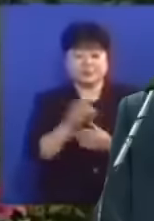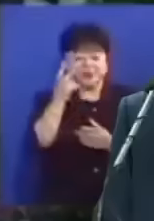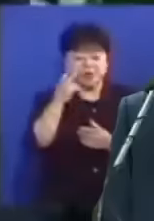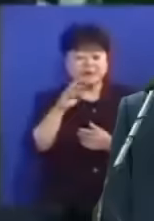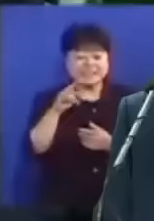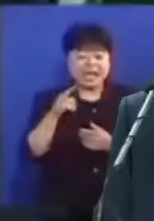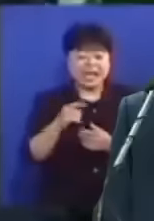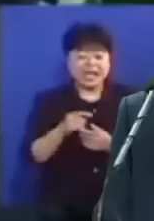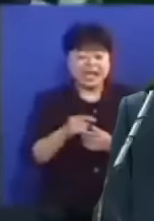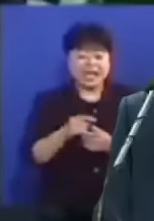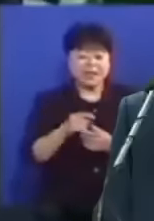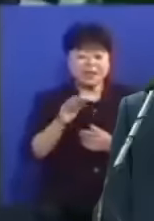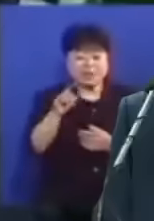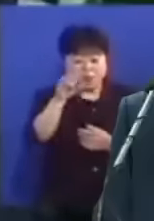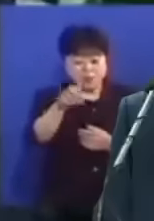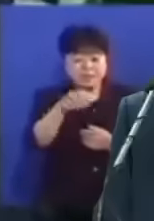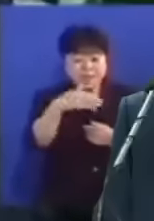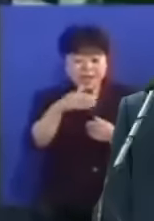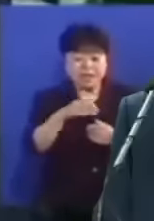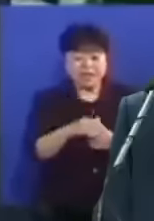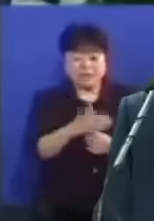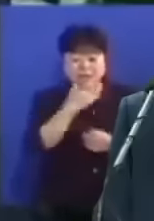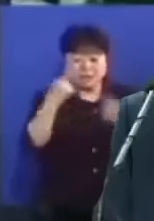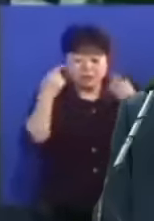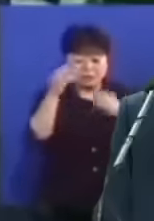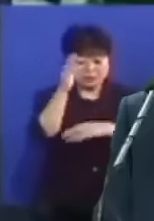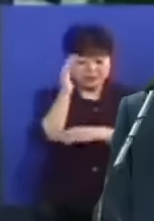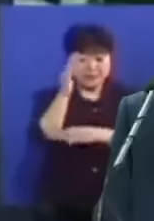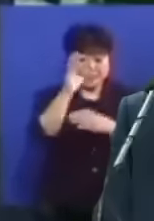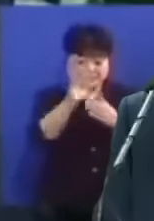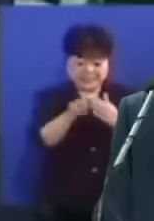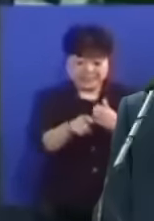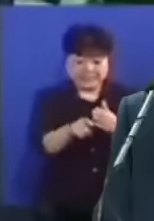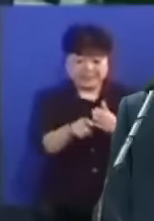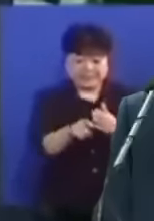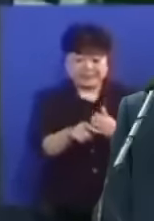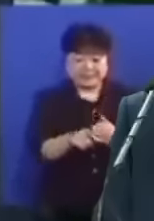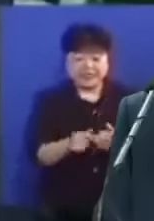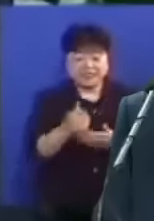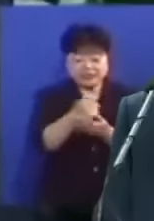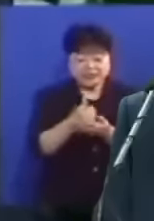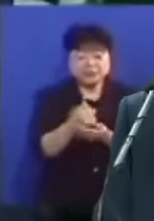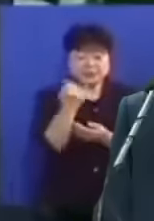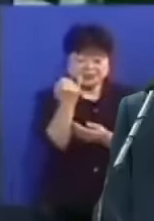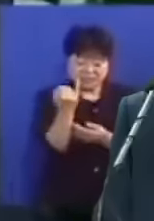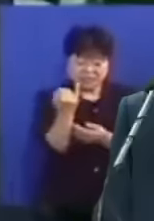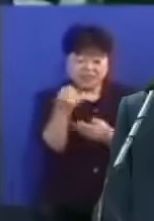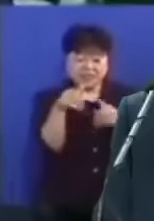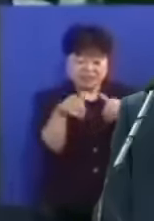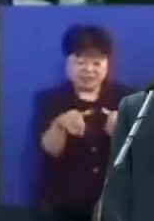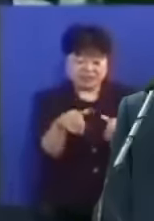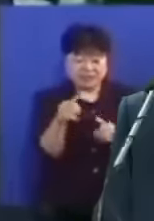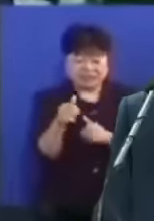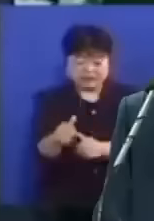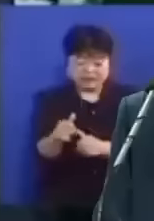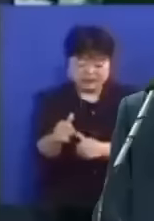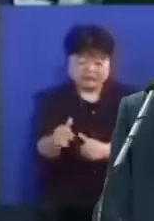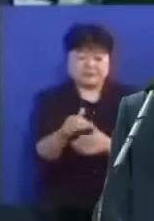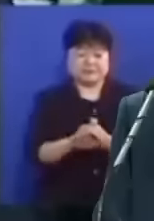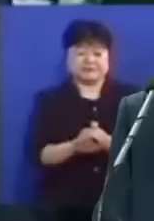바울과 실라가 빌립보시에 가서 복음을 전하는데 한 점치는 여자가